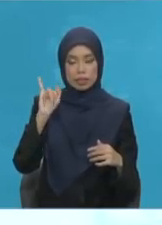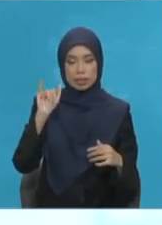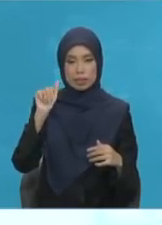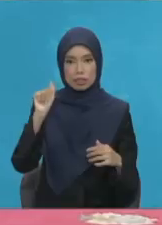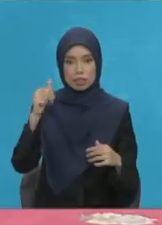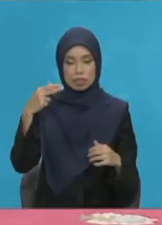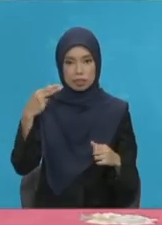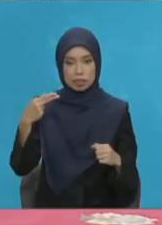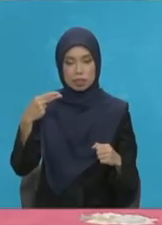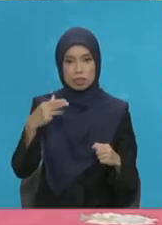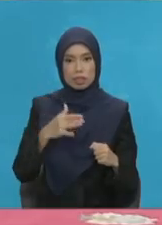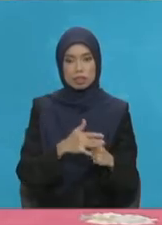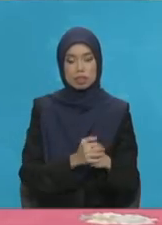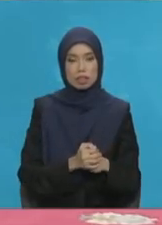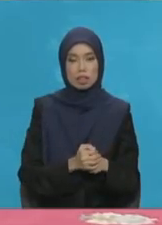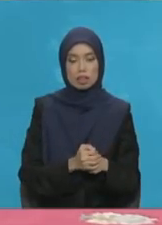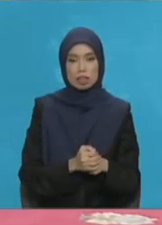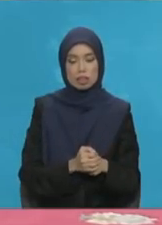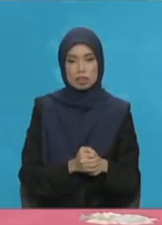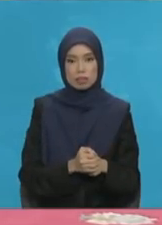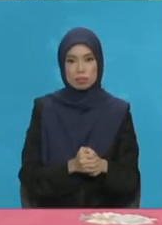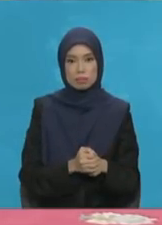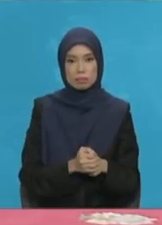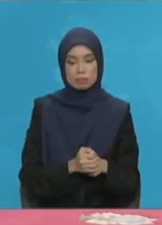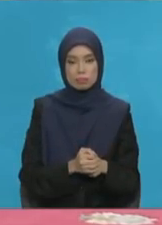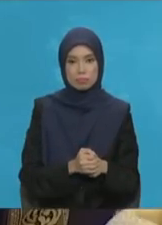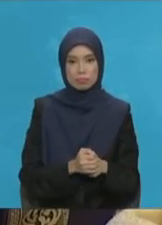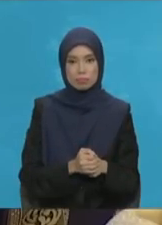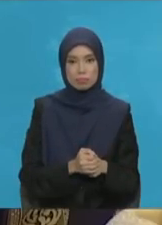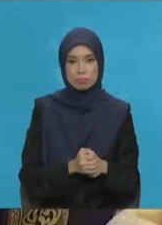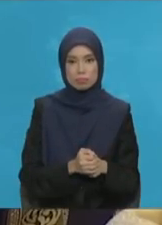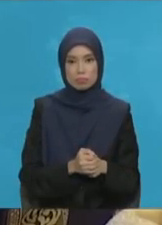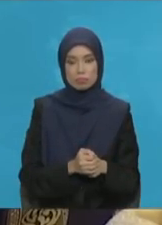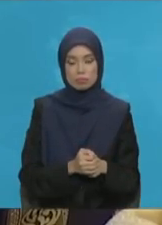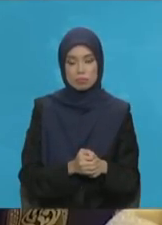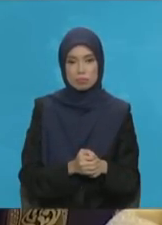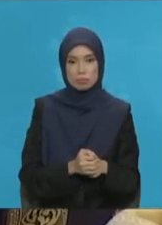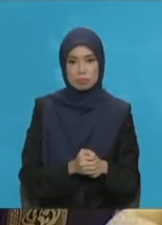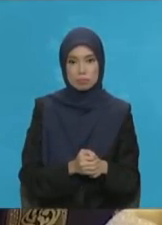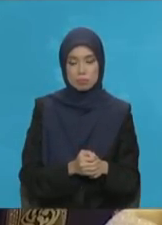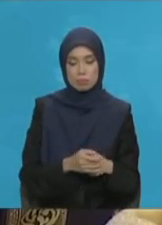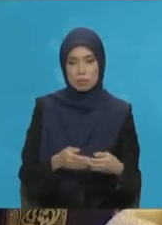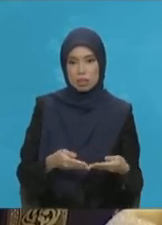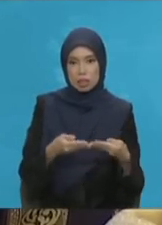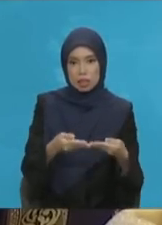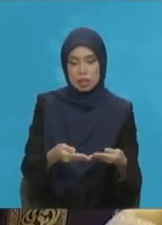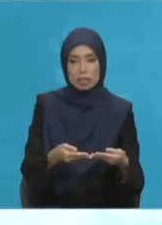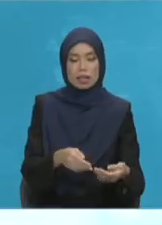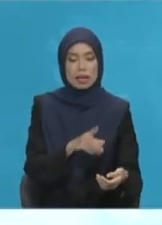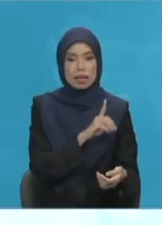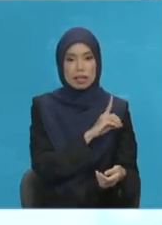Sultan Haji Umar Ali Saifudin Sanur harimaddin yaitu tanda diraja